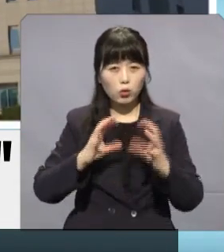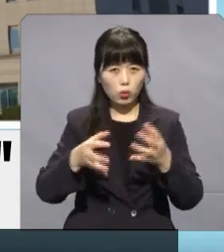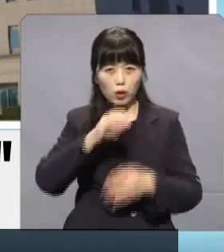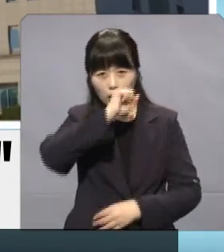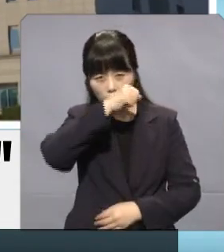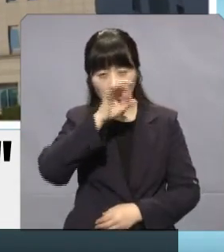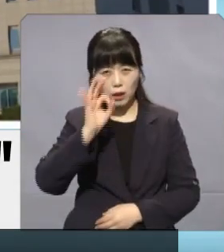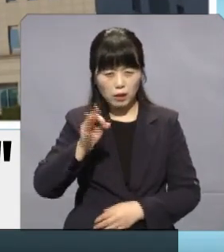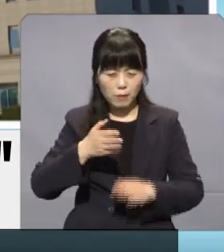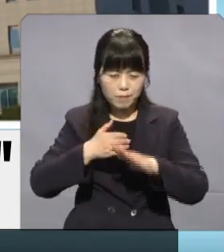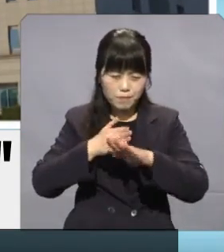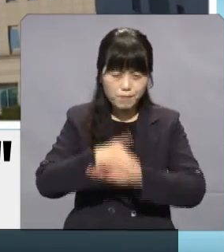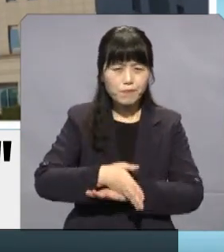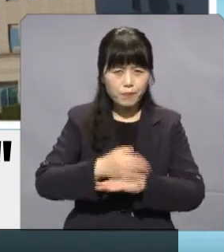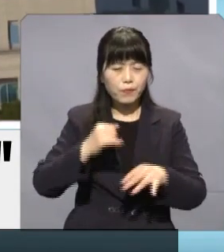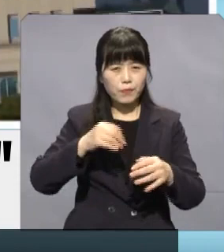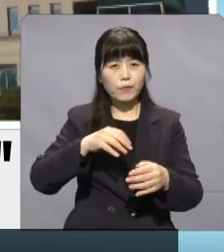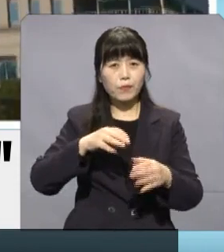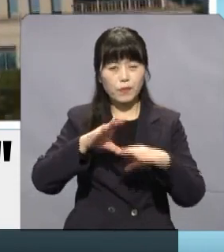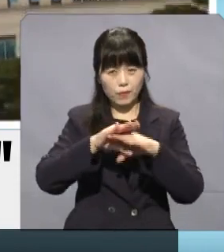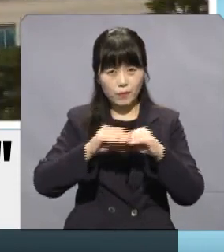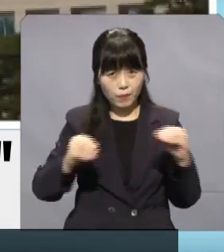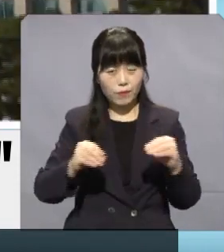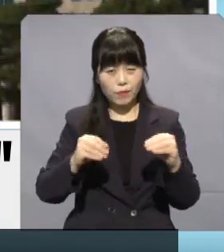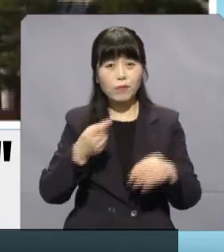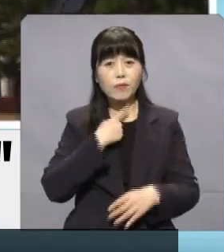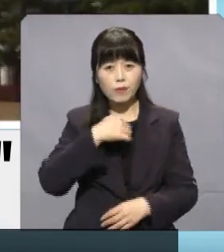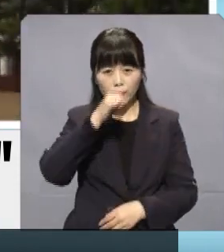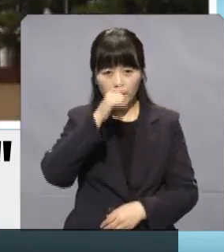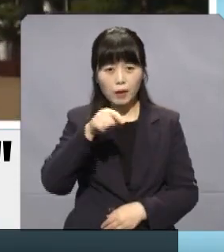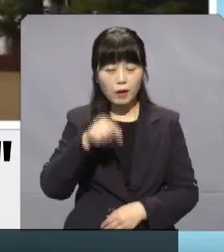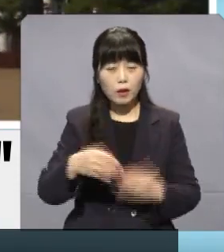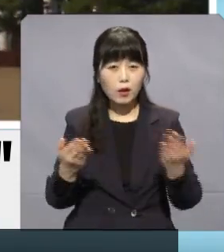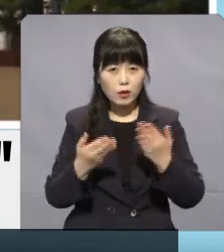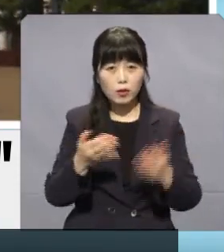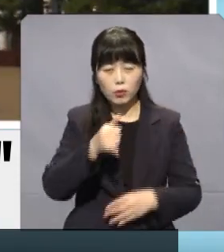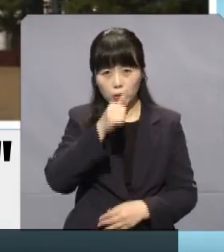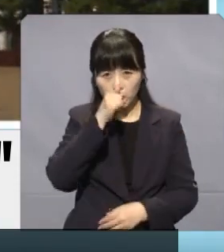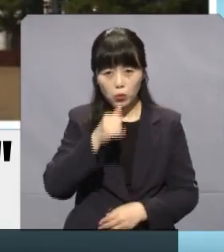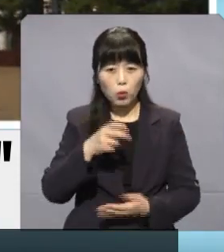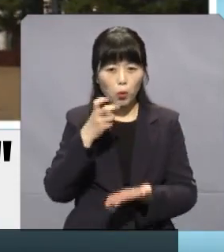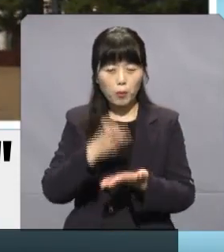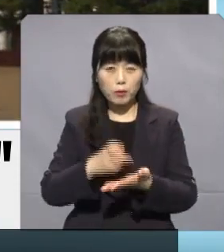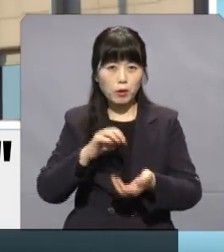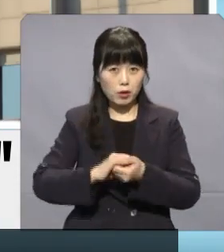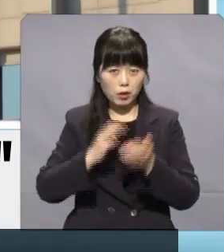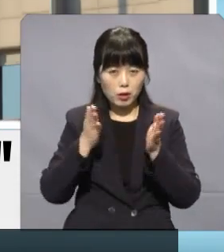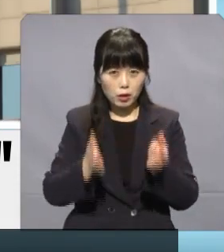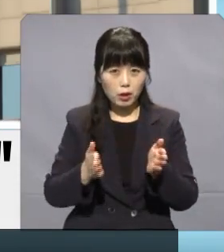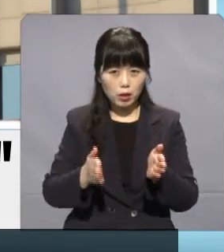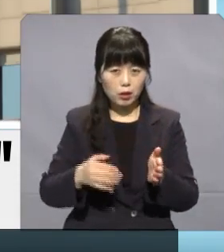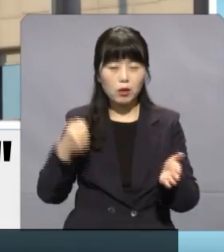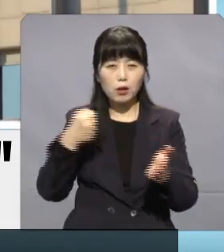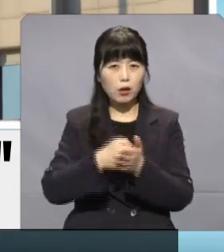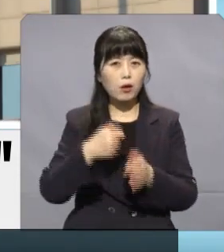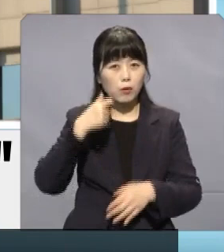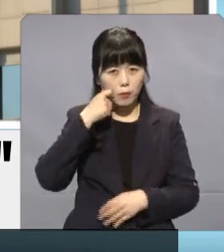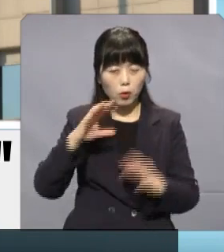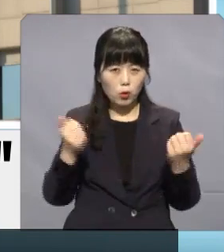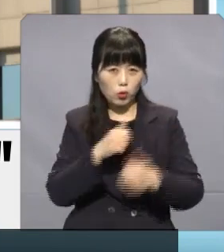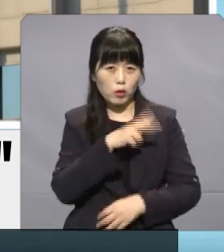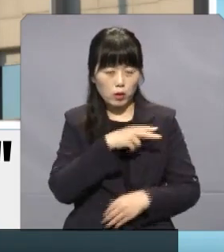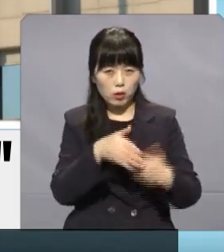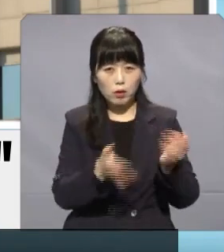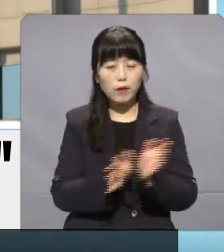국가 예산을 지각 처리하지 하지 않았습니까 뭐 이런 일도 있었고 법정 기한을 지키지 않고 국회의원으로서